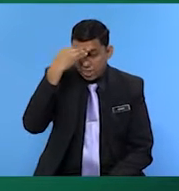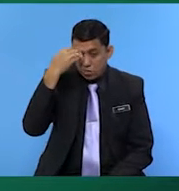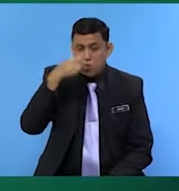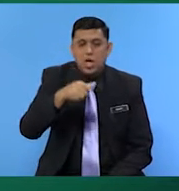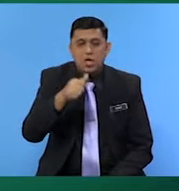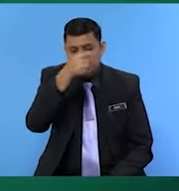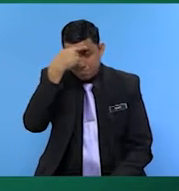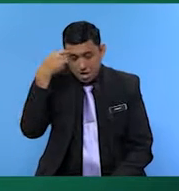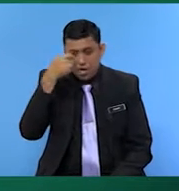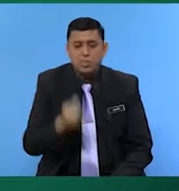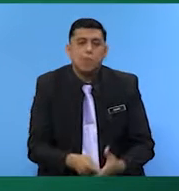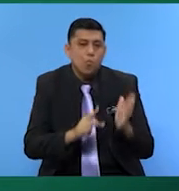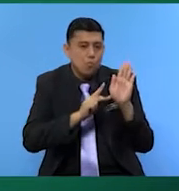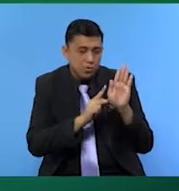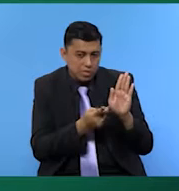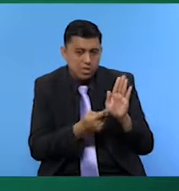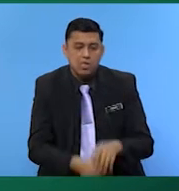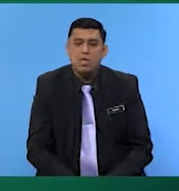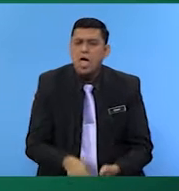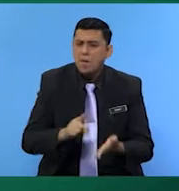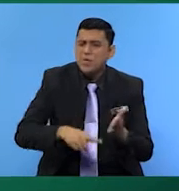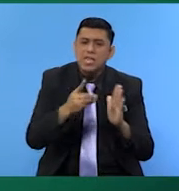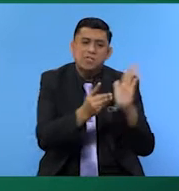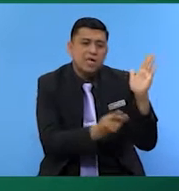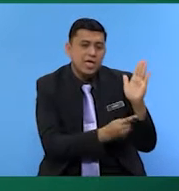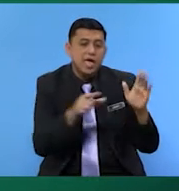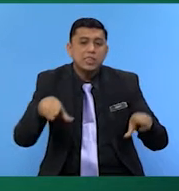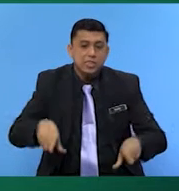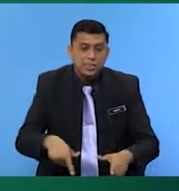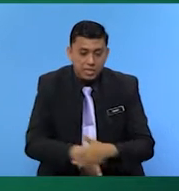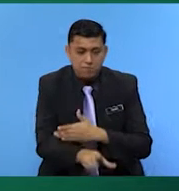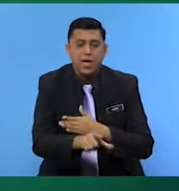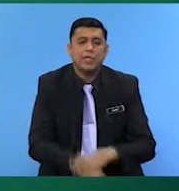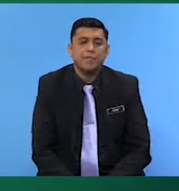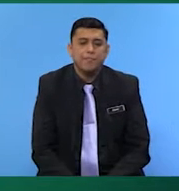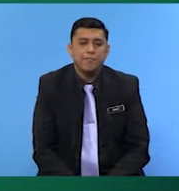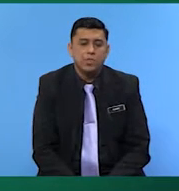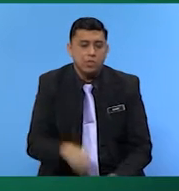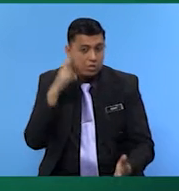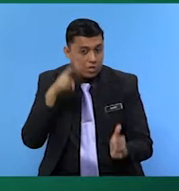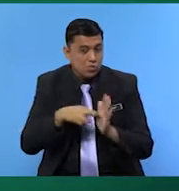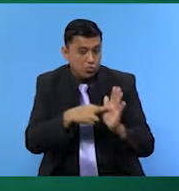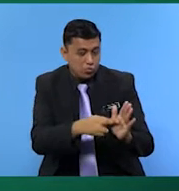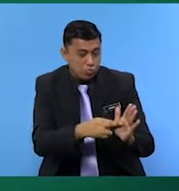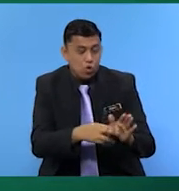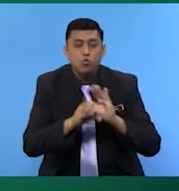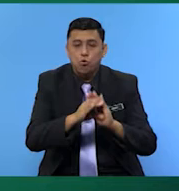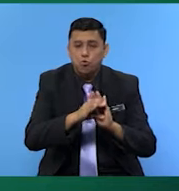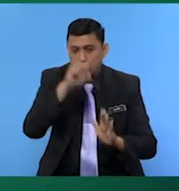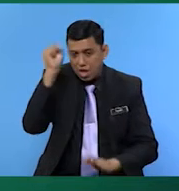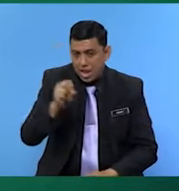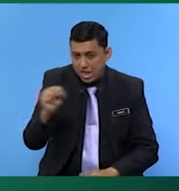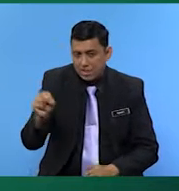atau punca, pihak yang terlibat atau sesuatu dasar yang terlibat. Okay, merujuk pada contoh soalan di skrin